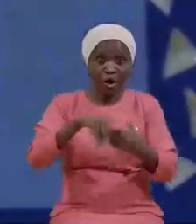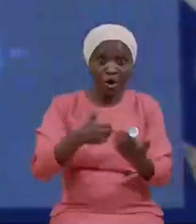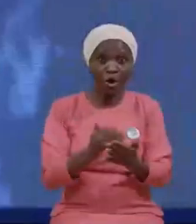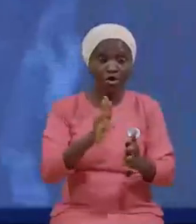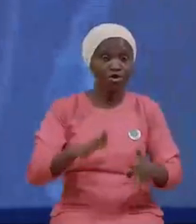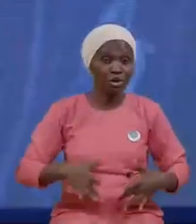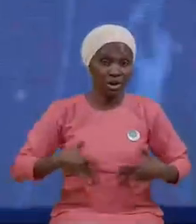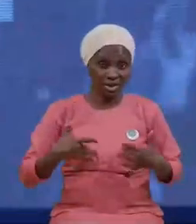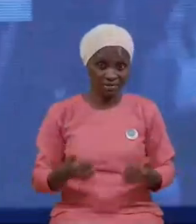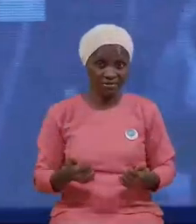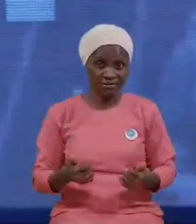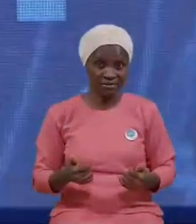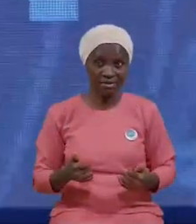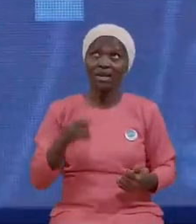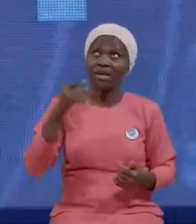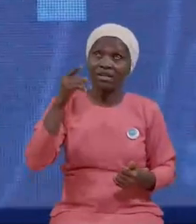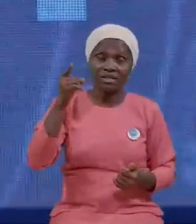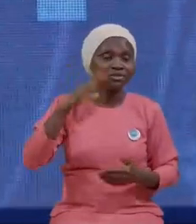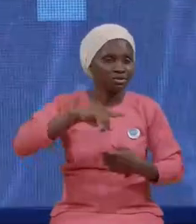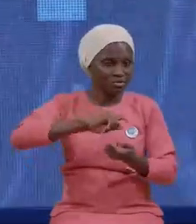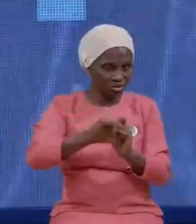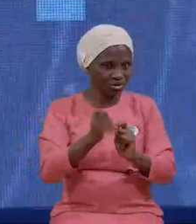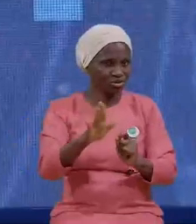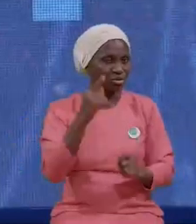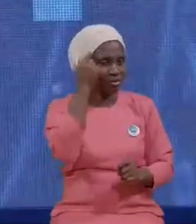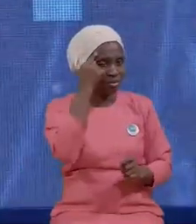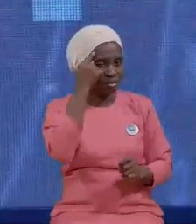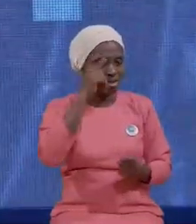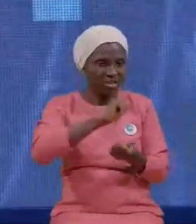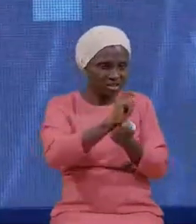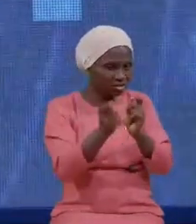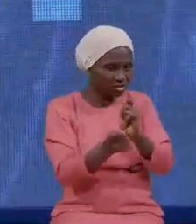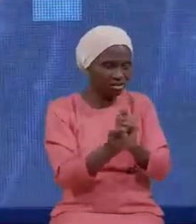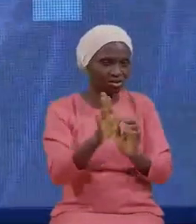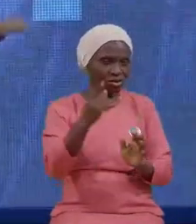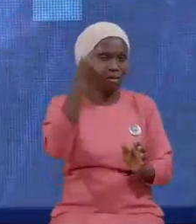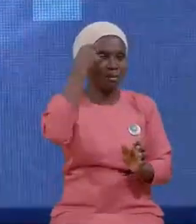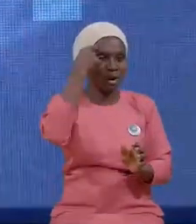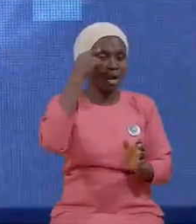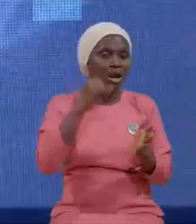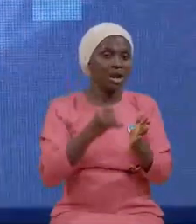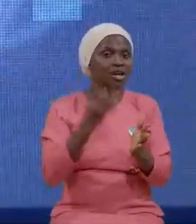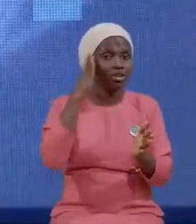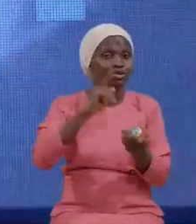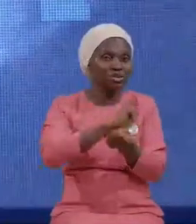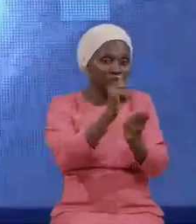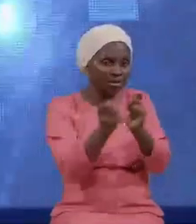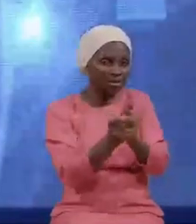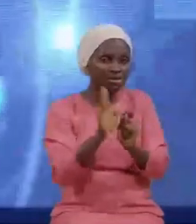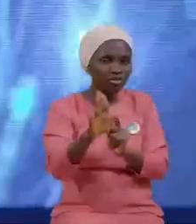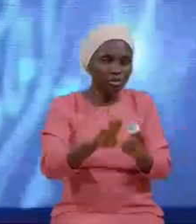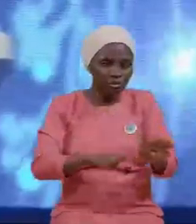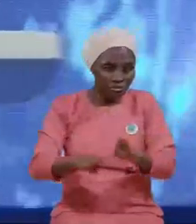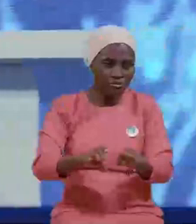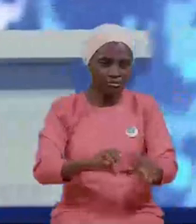elle change tes pensées, elle change ton esprit, elle change ton action. Tes